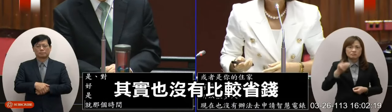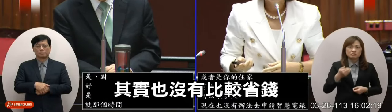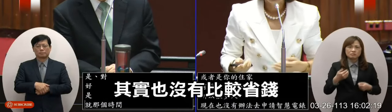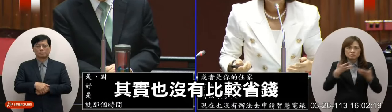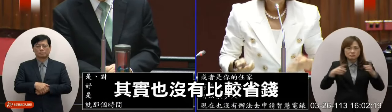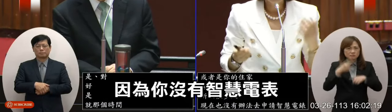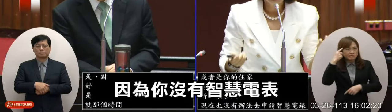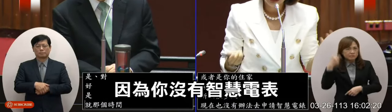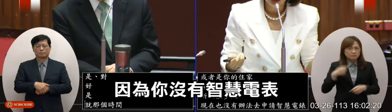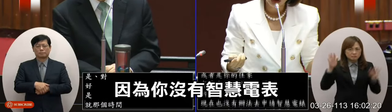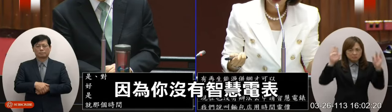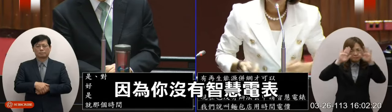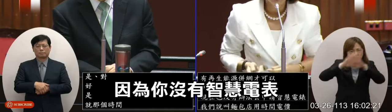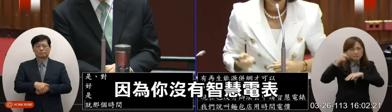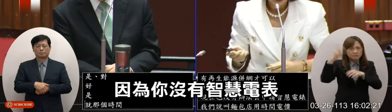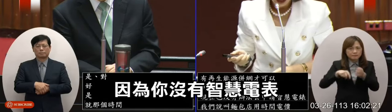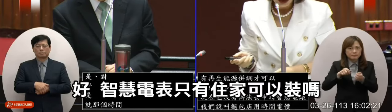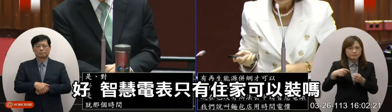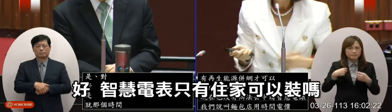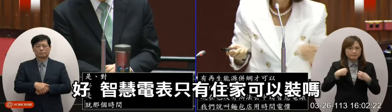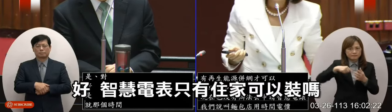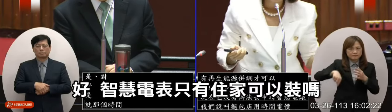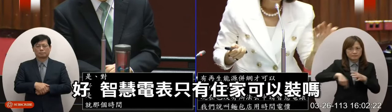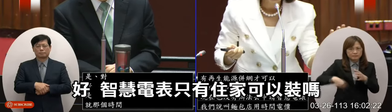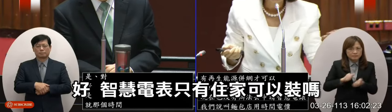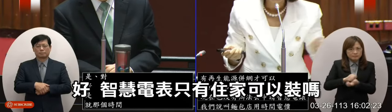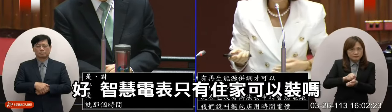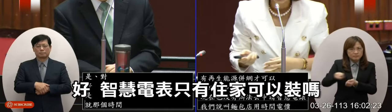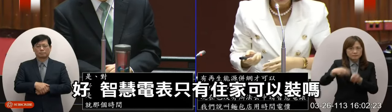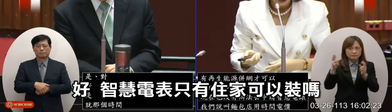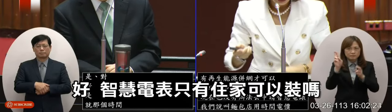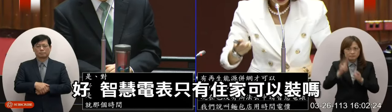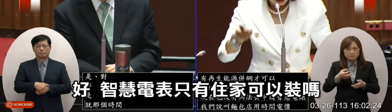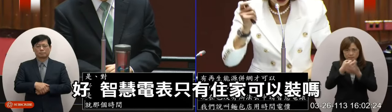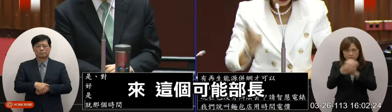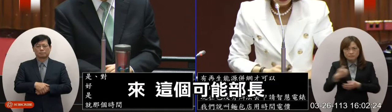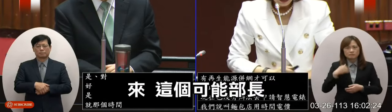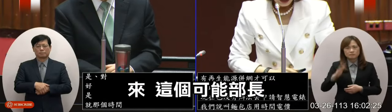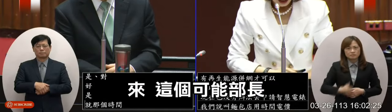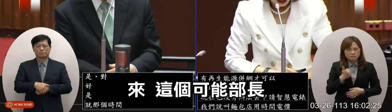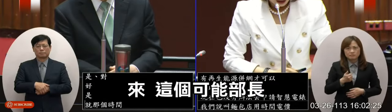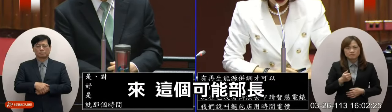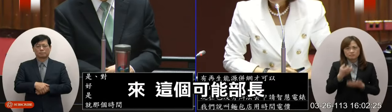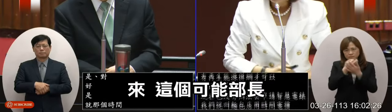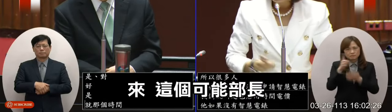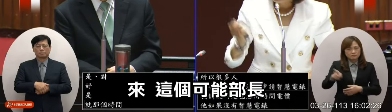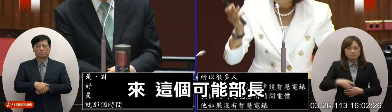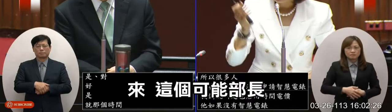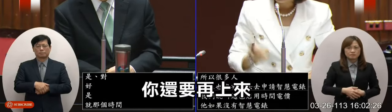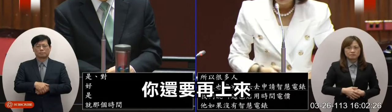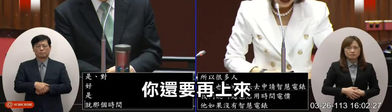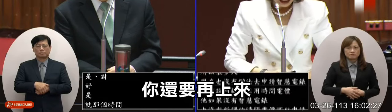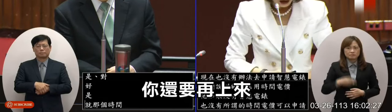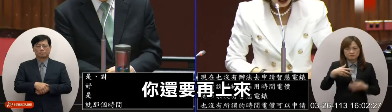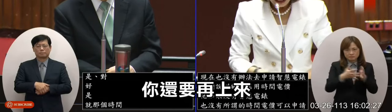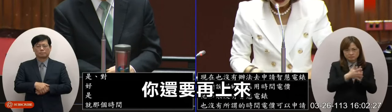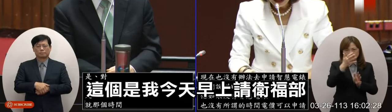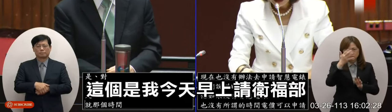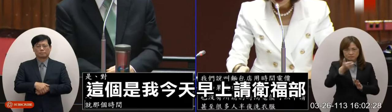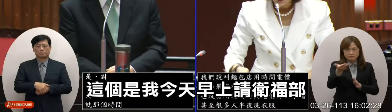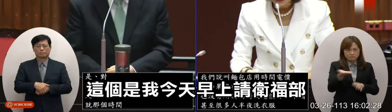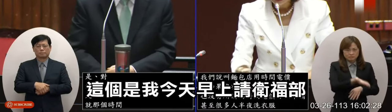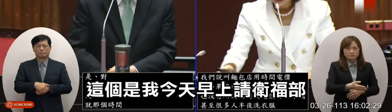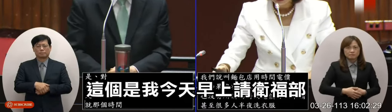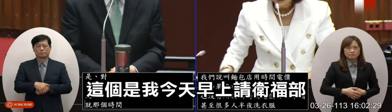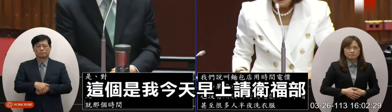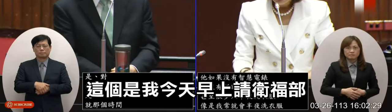钱。哦，因为你没有智慧电表。好，智慧电表只有住家可以装吗？来，这个可能部长您还要再上来哈。这